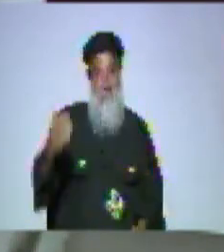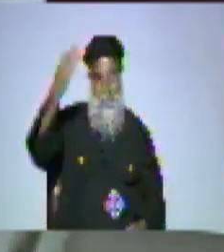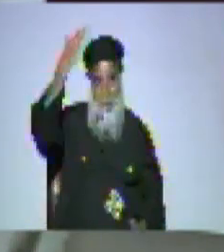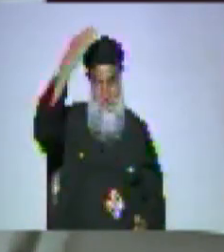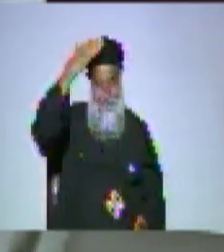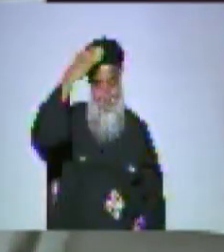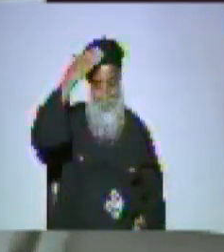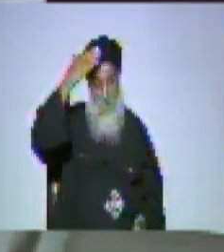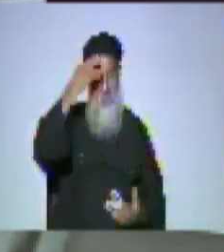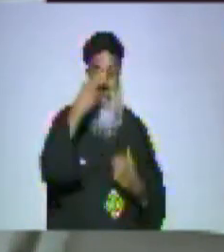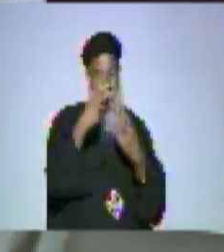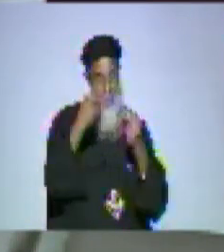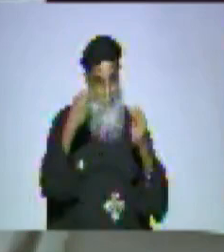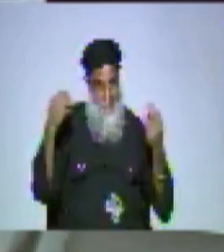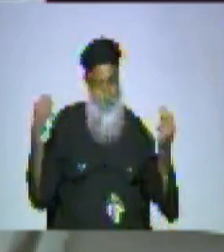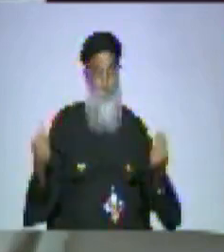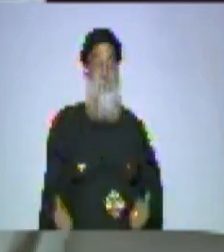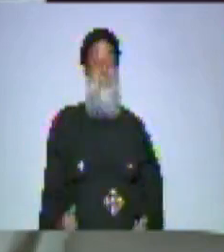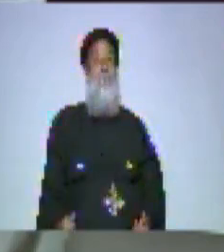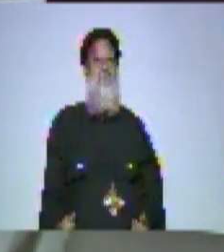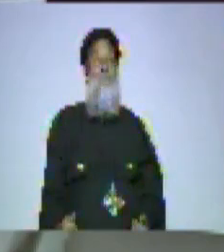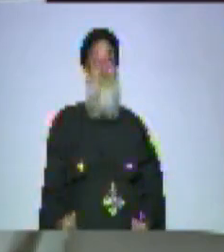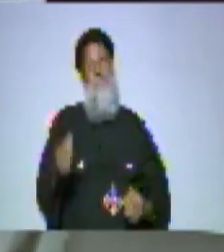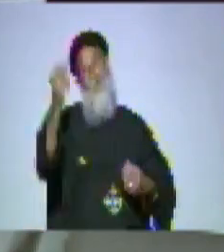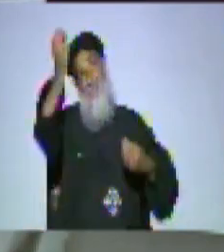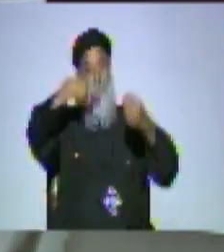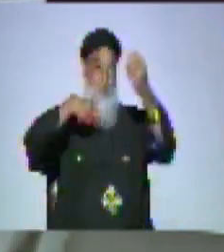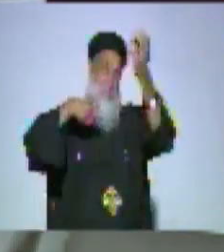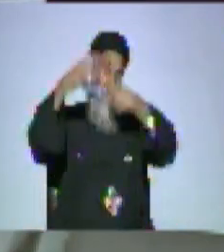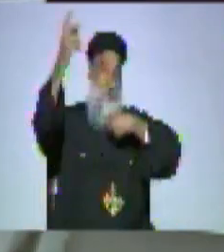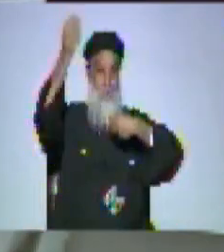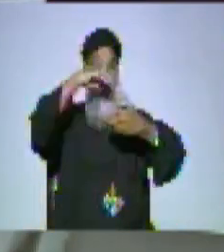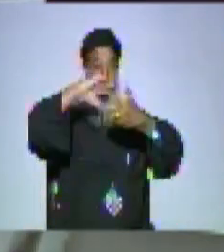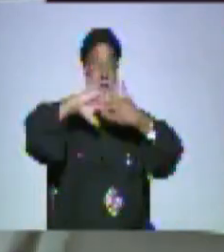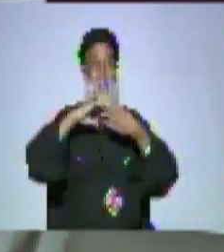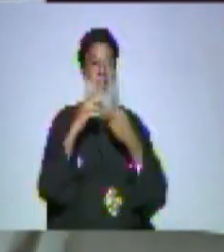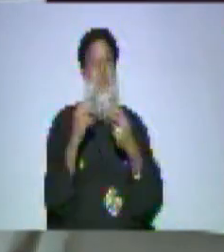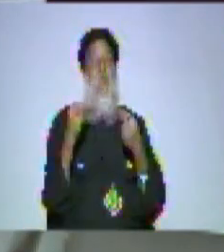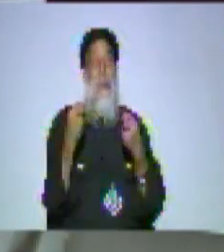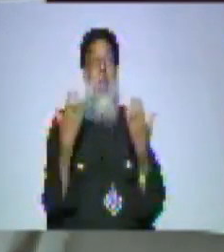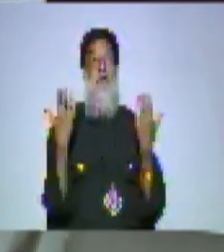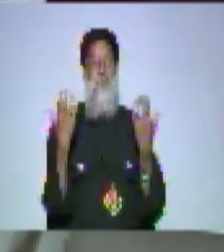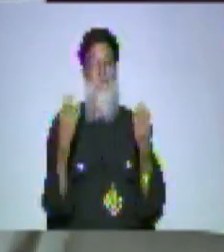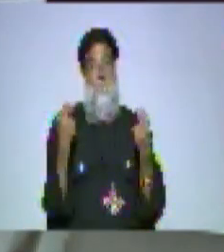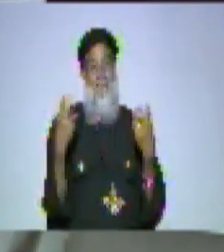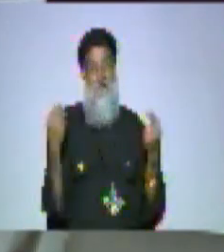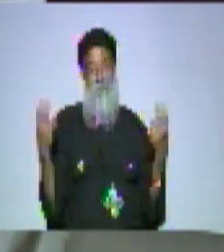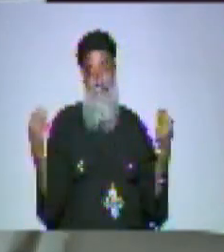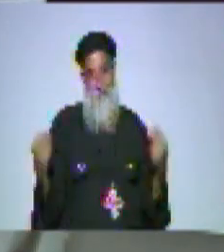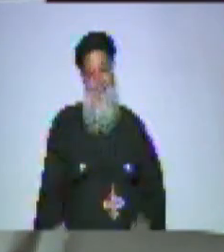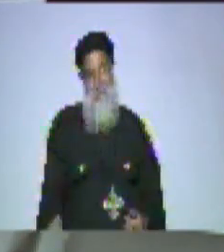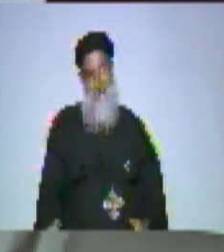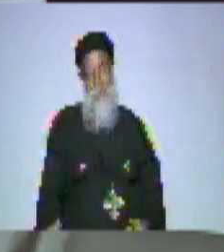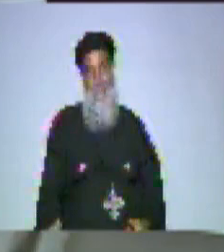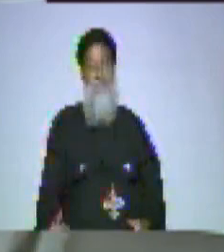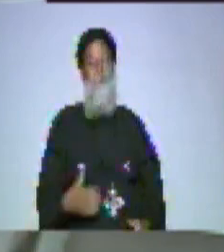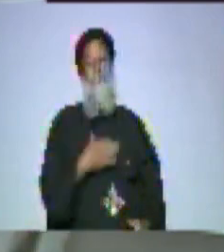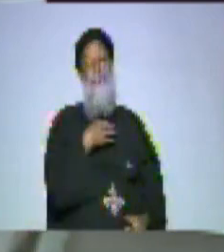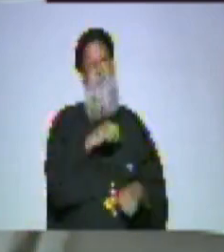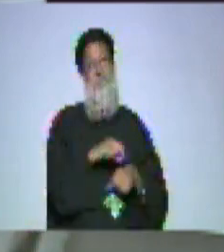مديها له اكثر فيساعد اكتر هو في امكانيات الروح وخرج عن ضيق